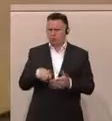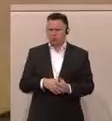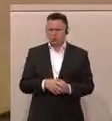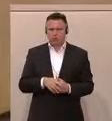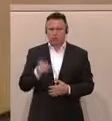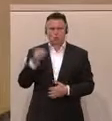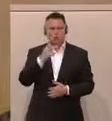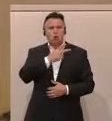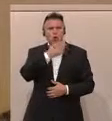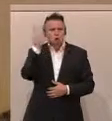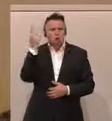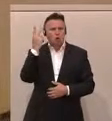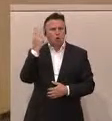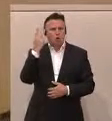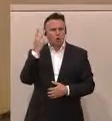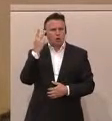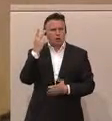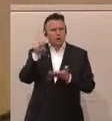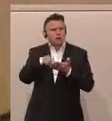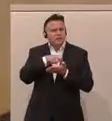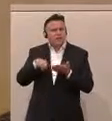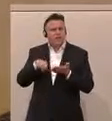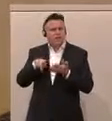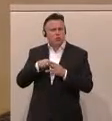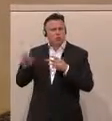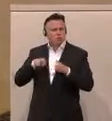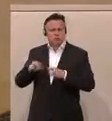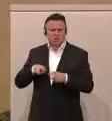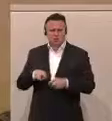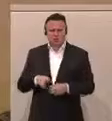Volk wählt nicht die Bundesregierung.